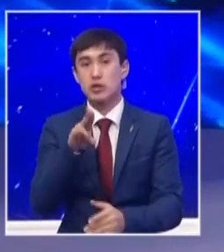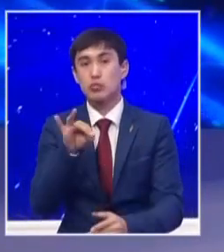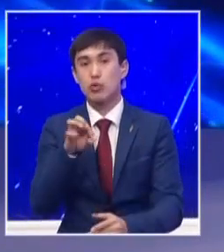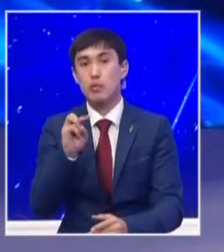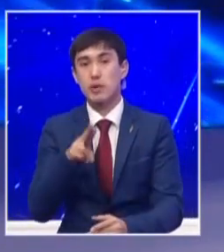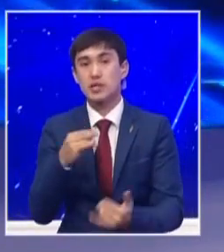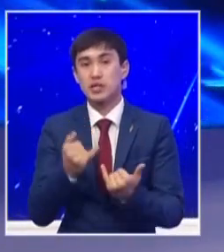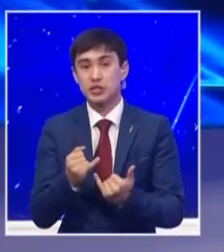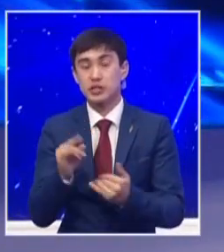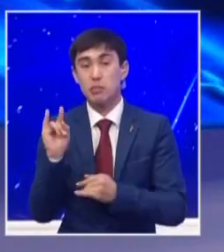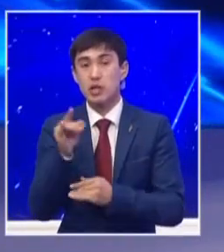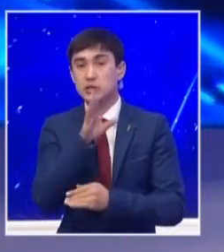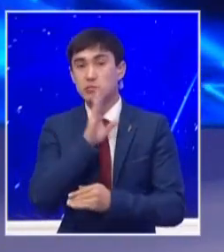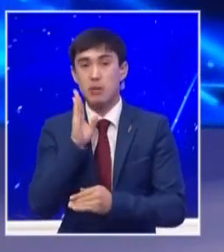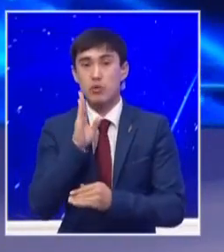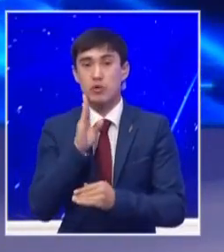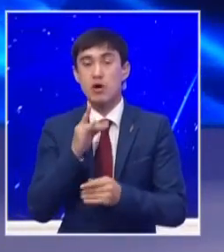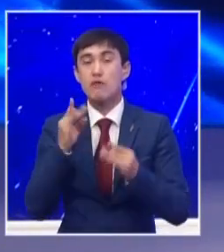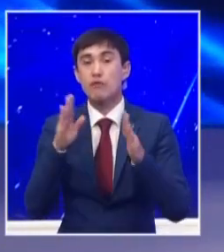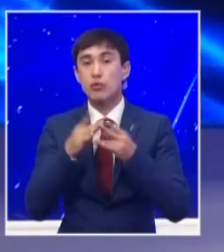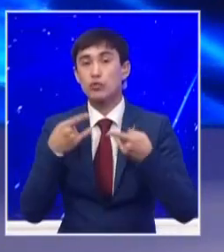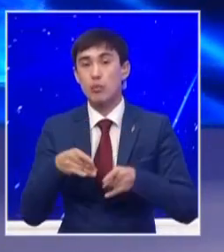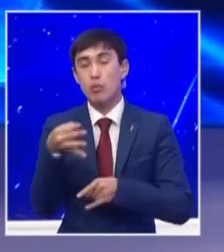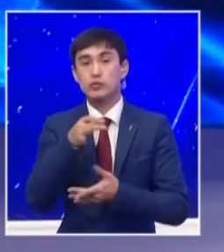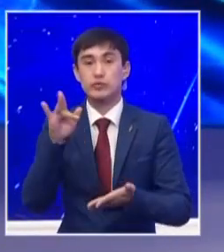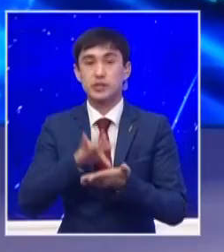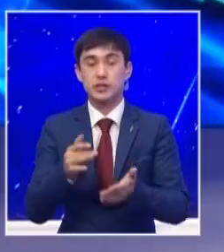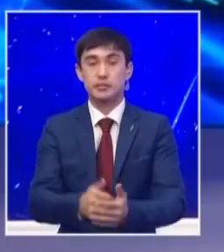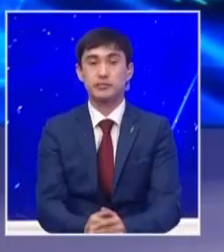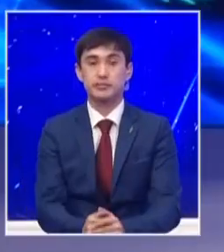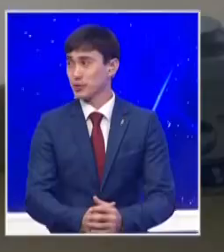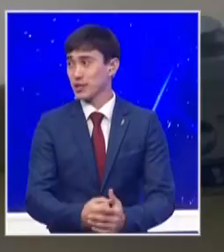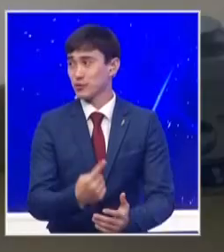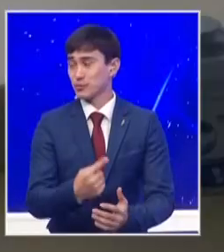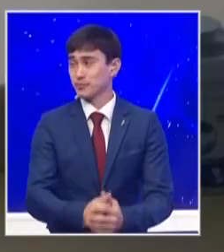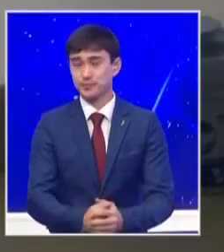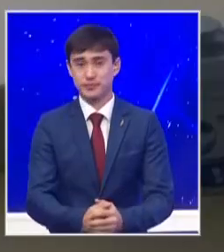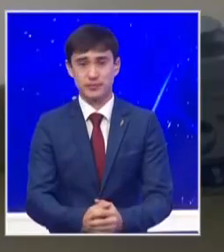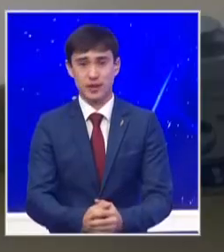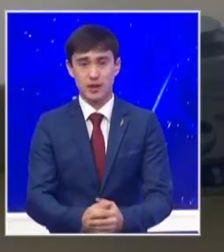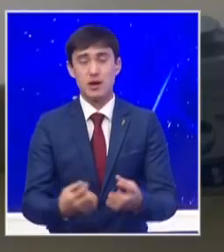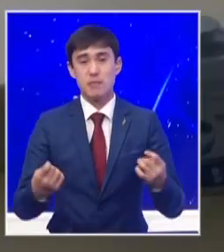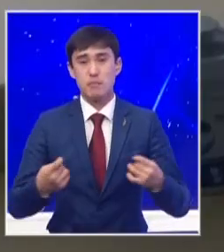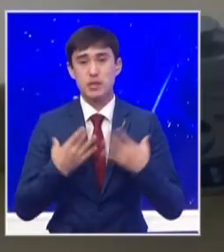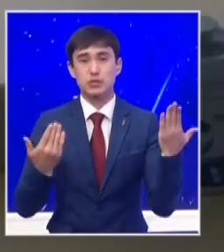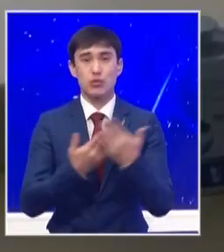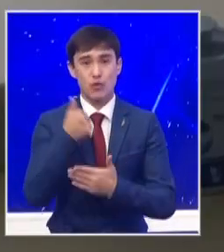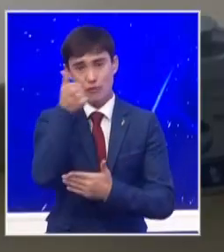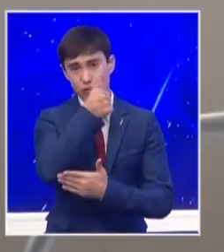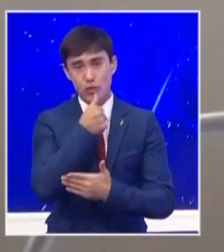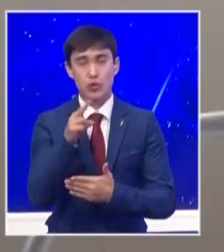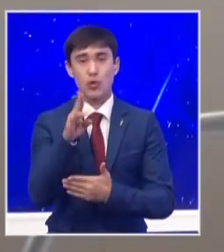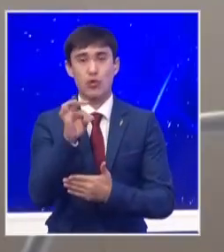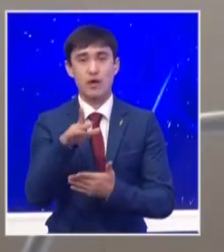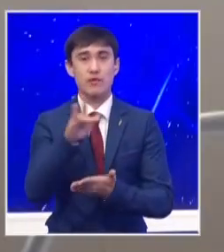Мухамед Сейчас малыш с мамой находится в роддоме областного центра Нуне празднования Нового года в Кона